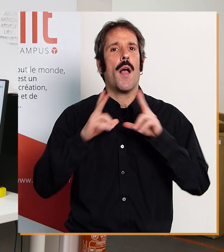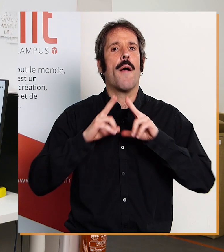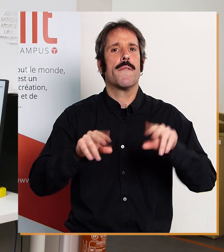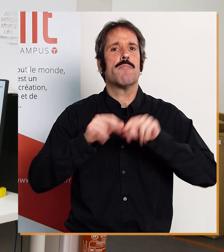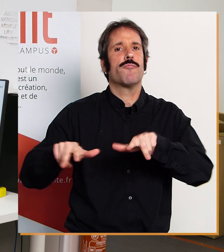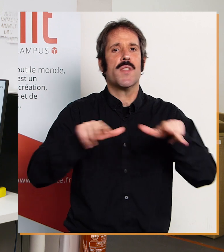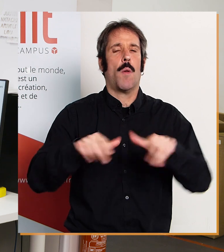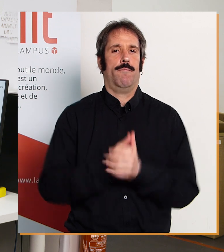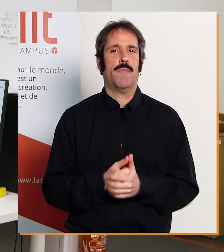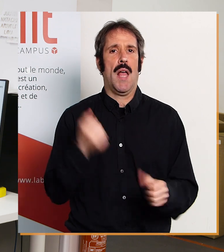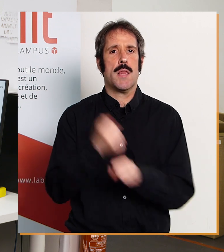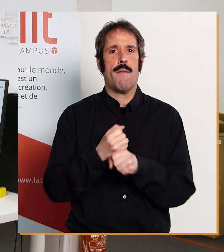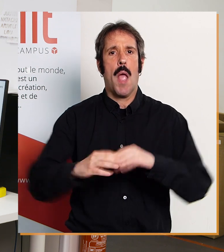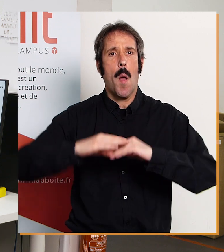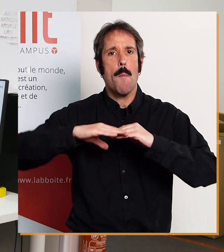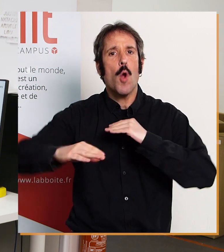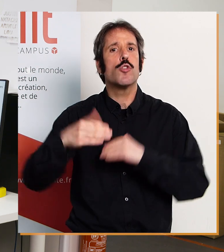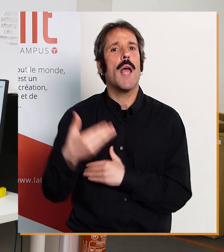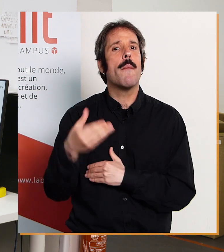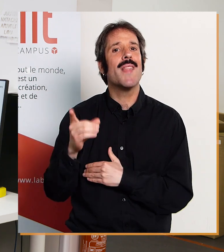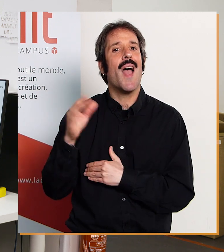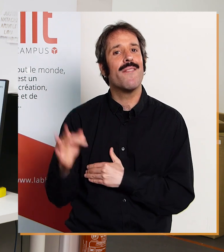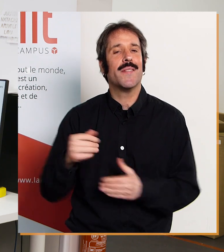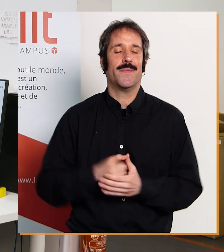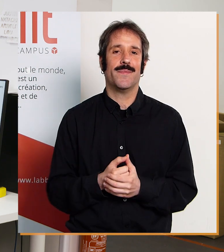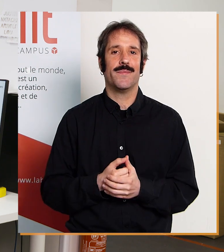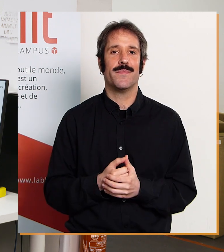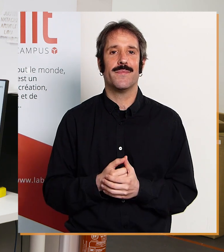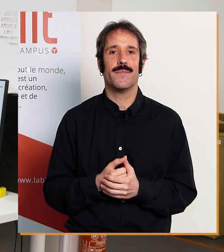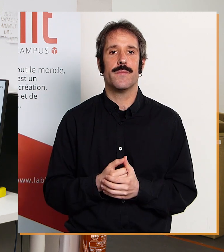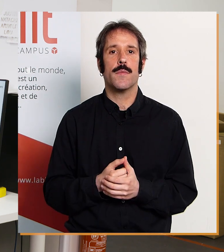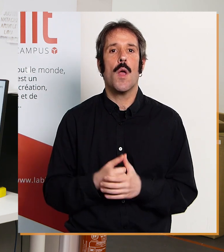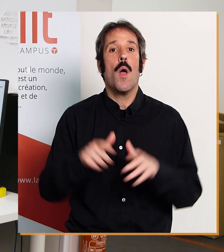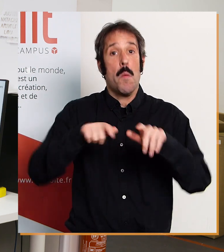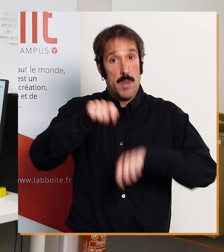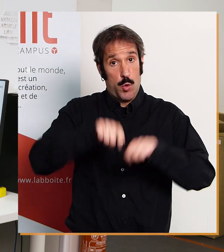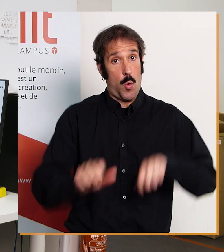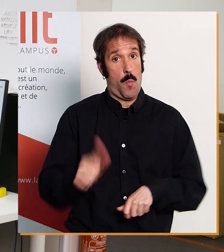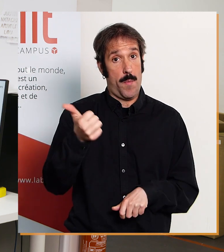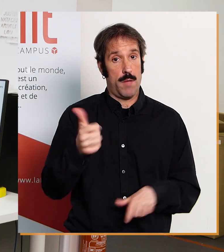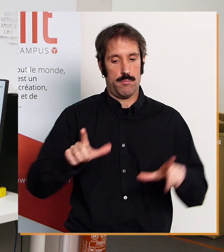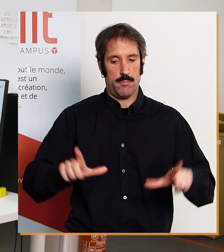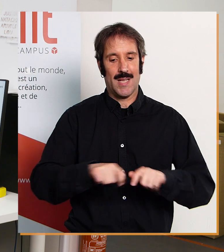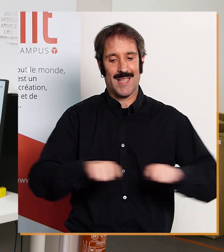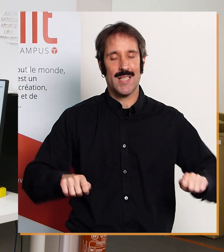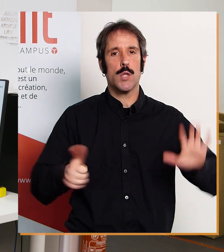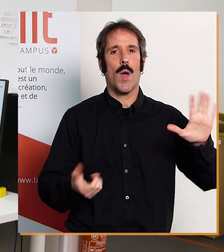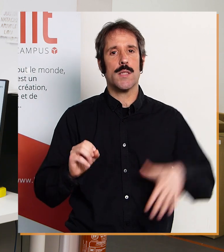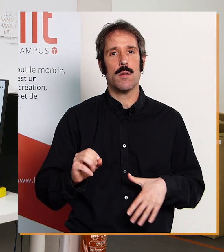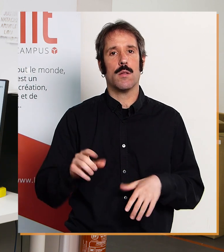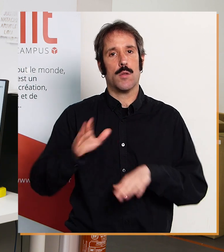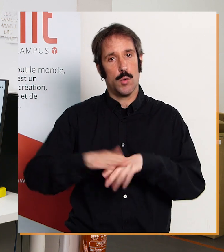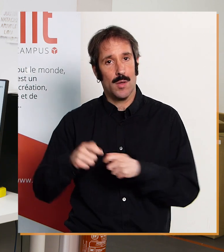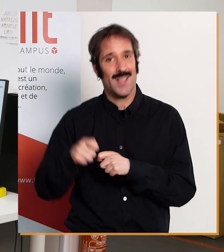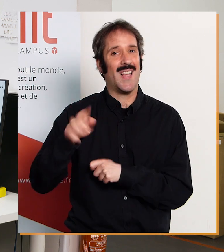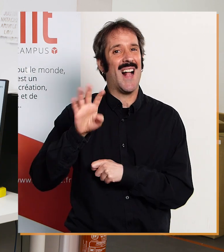Pour le tutoriel d'aujourd'hui, nous allons travailler sur une planche de médium. Nous allons devoir prendre les dimensions. Donc là, la planche fait